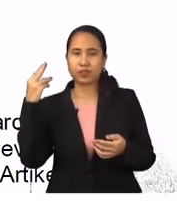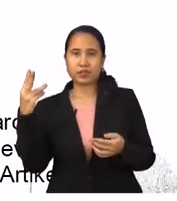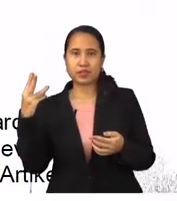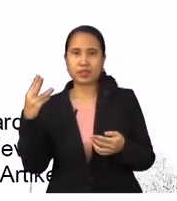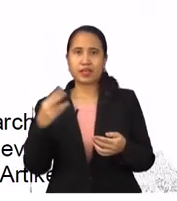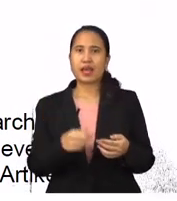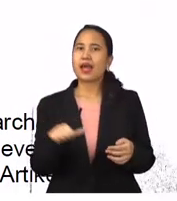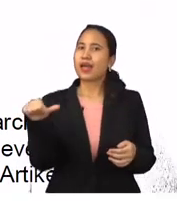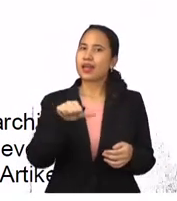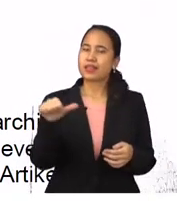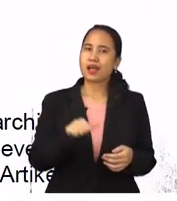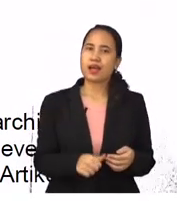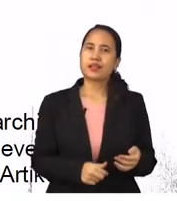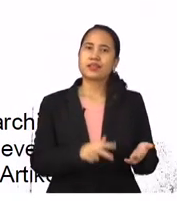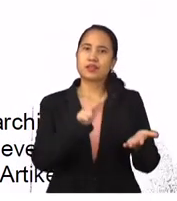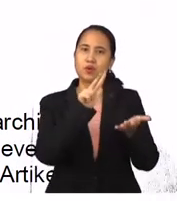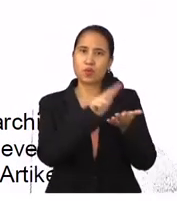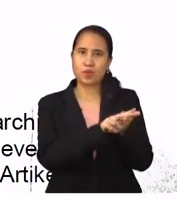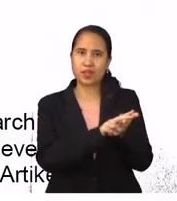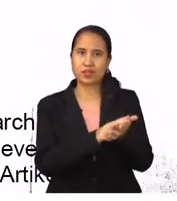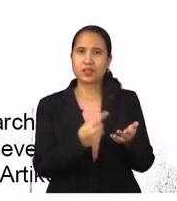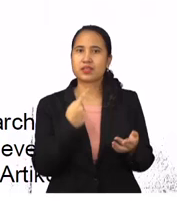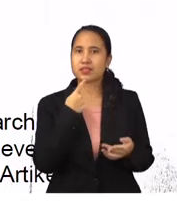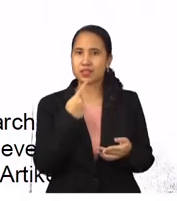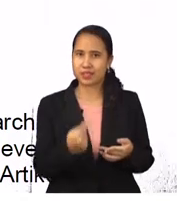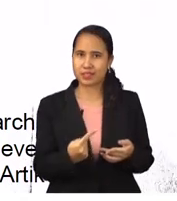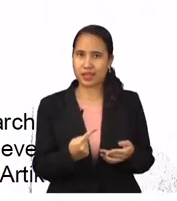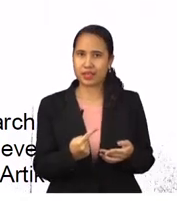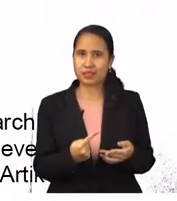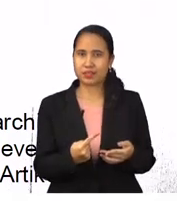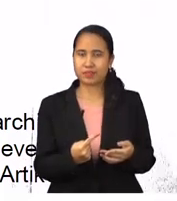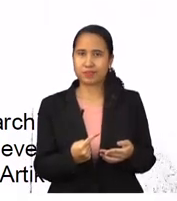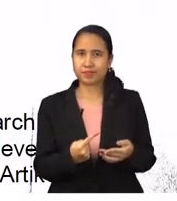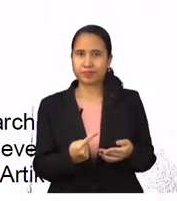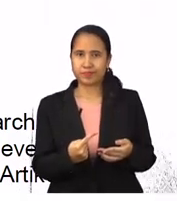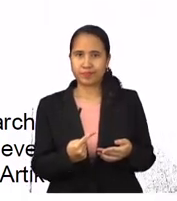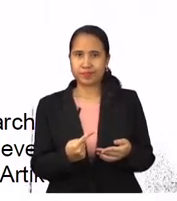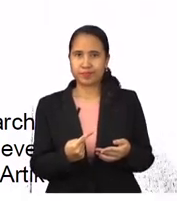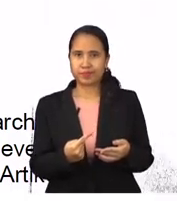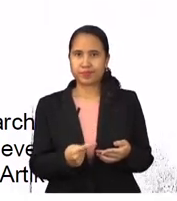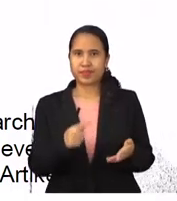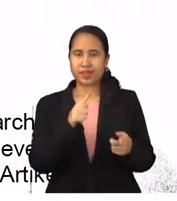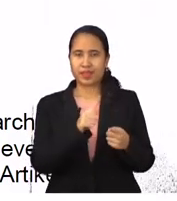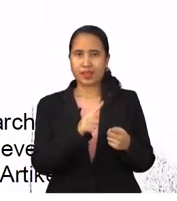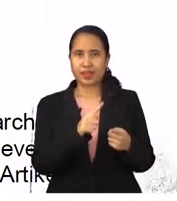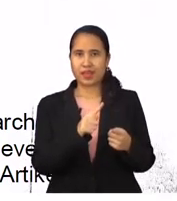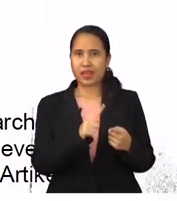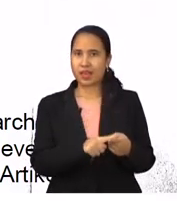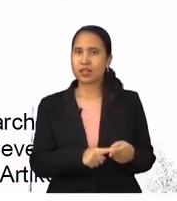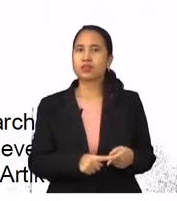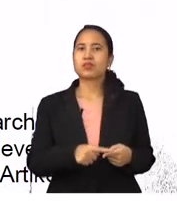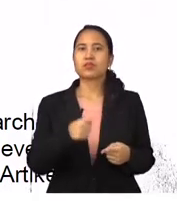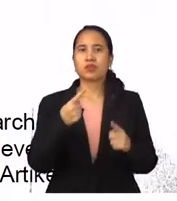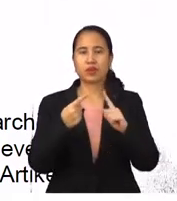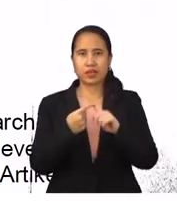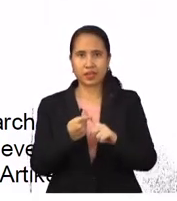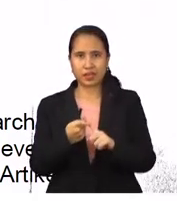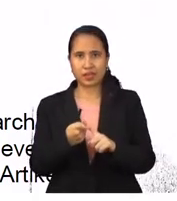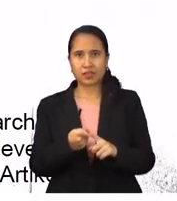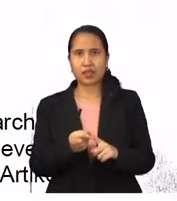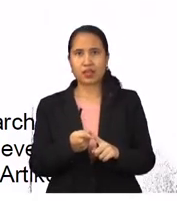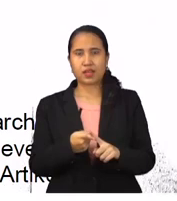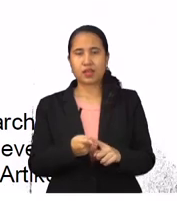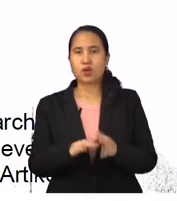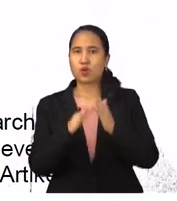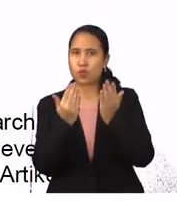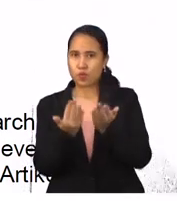348, 349, CQ artikel 72 lid 2 en artikel 360 en volgende van het wetboek van